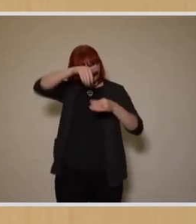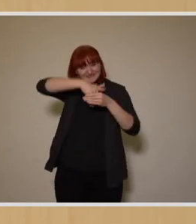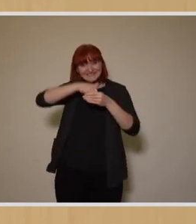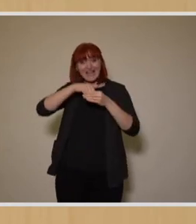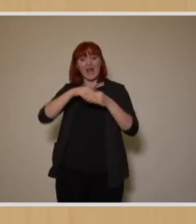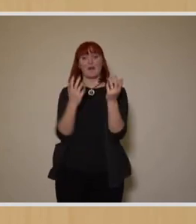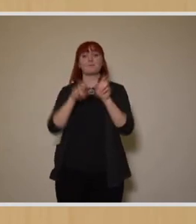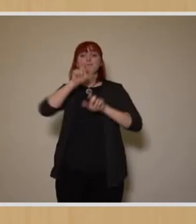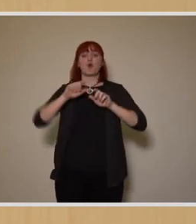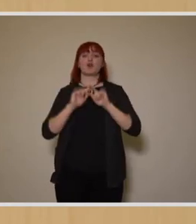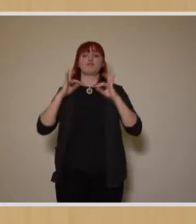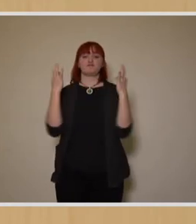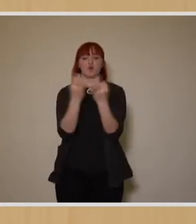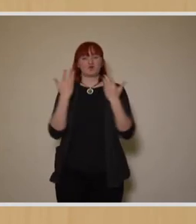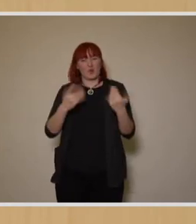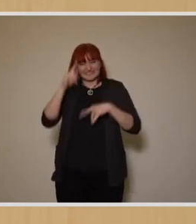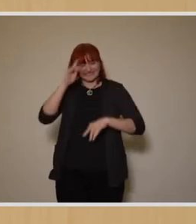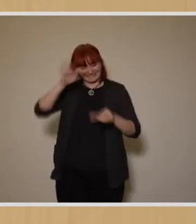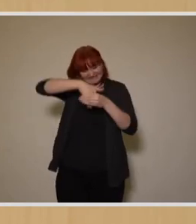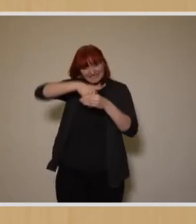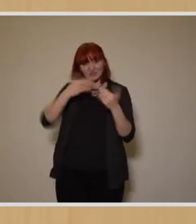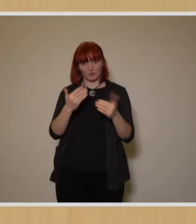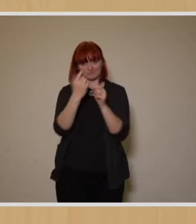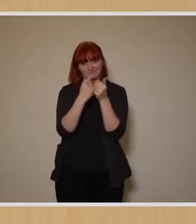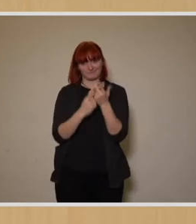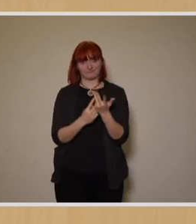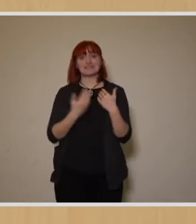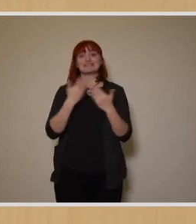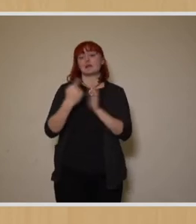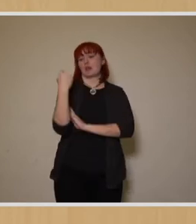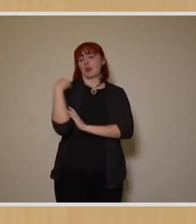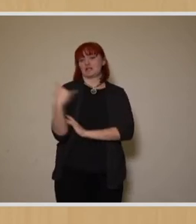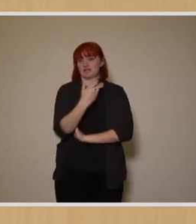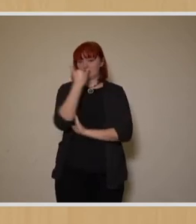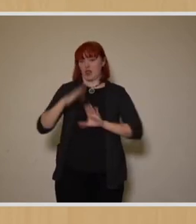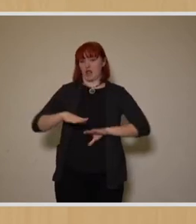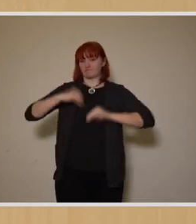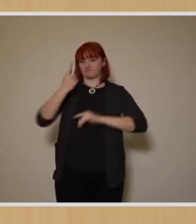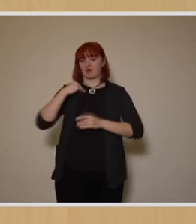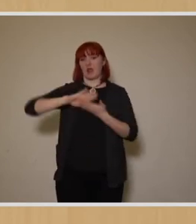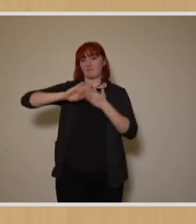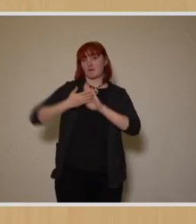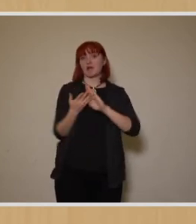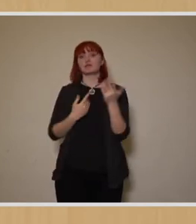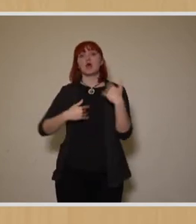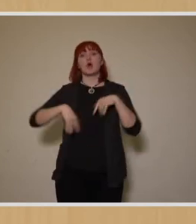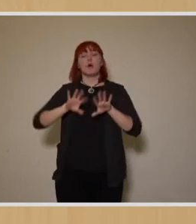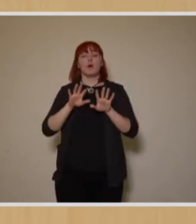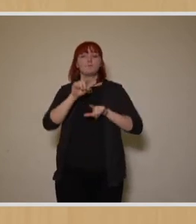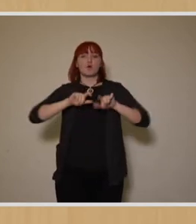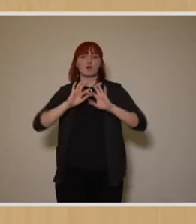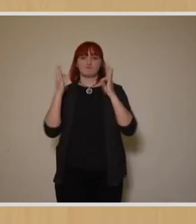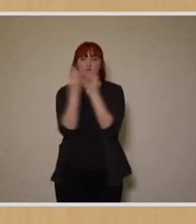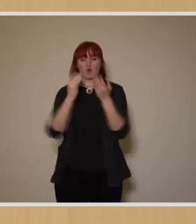Bürgerforums. Deshalb haben wir Anfang letzten Jahres beschlossen, Unterschriften für ein Bürgerforum zur Zukunft